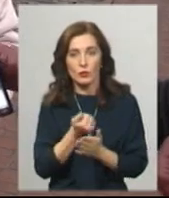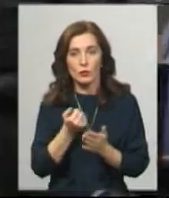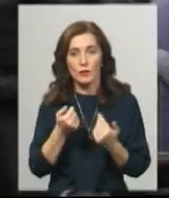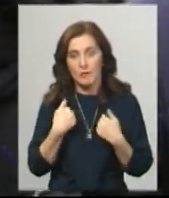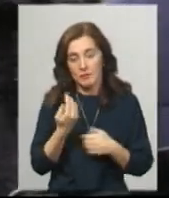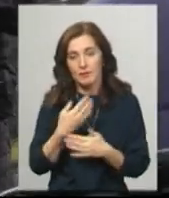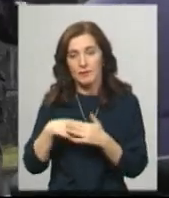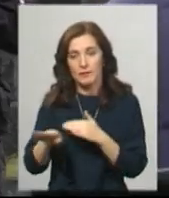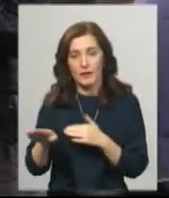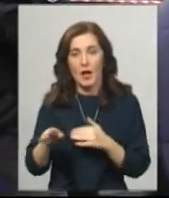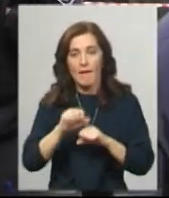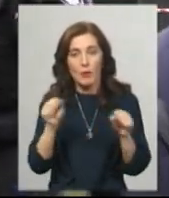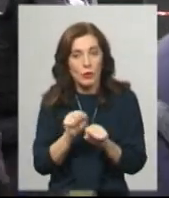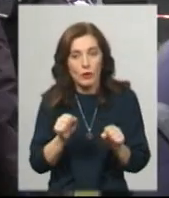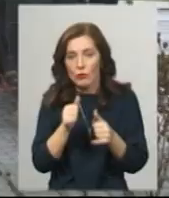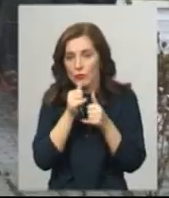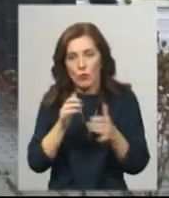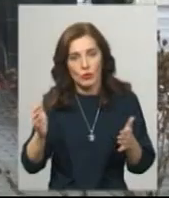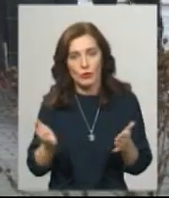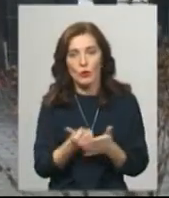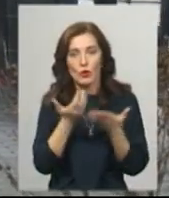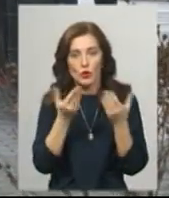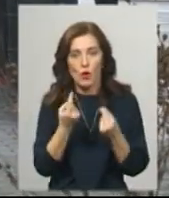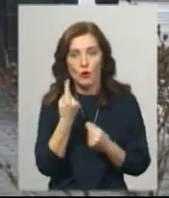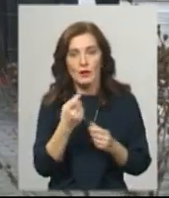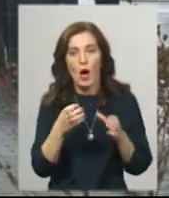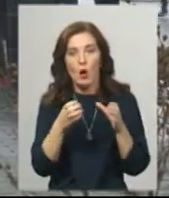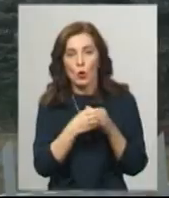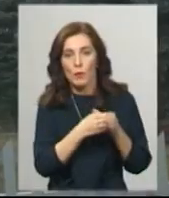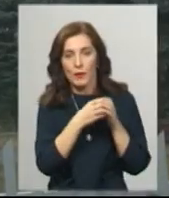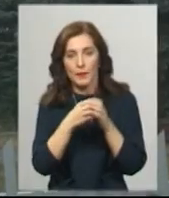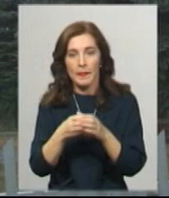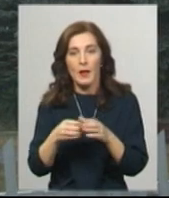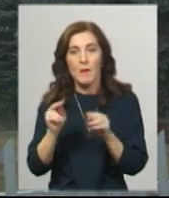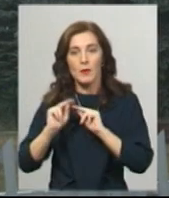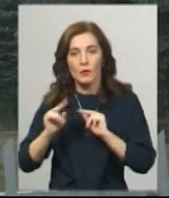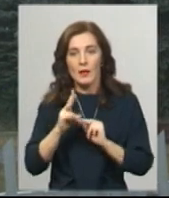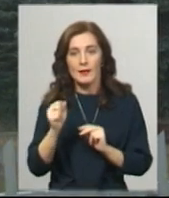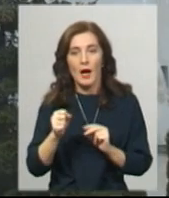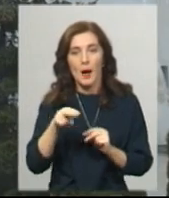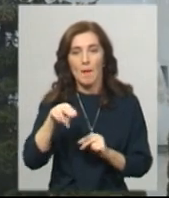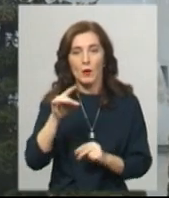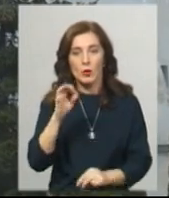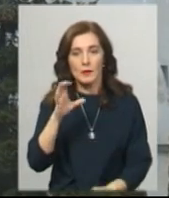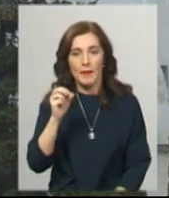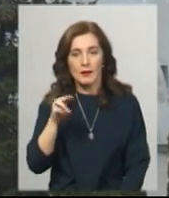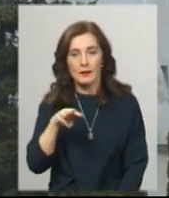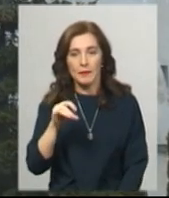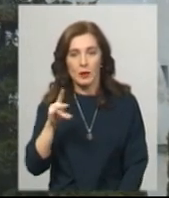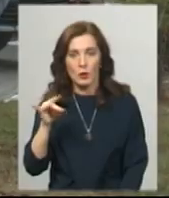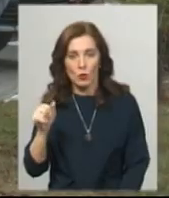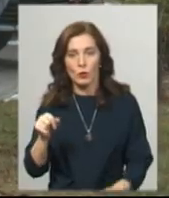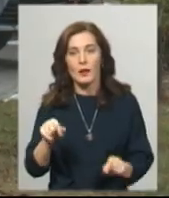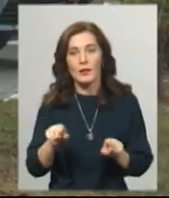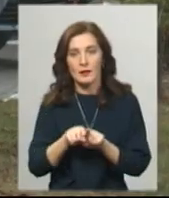зробили. Вибухівку не знаходять. Ще одна оперативна група в цей самий час працювала на проспекті Миру, де знаходиться міжрегіональна академія